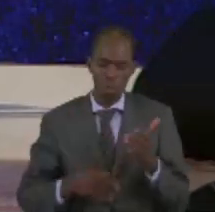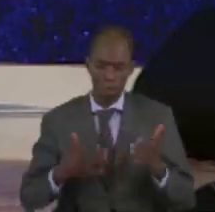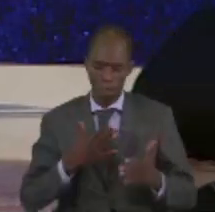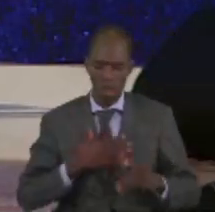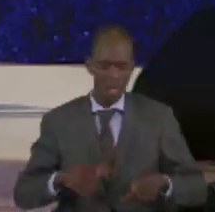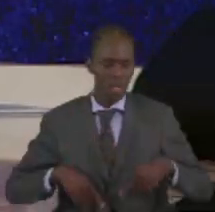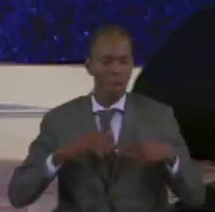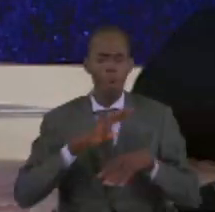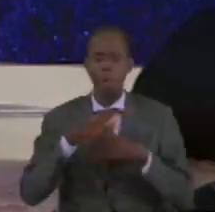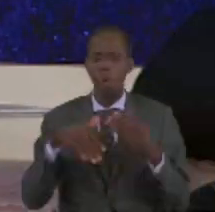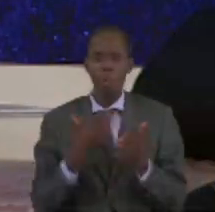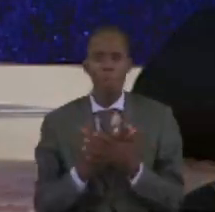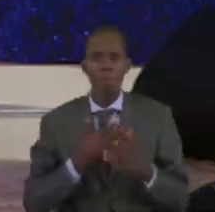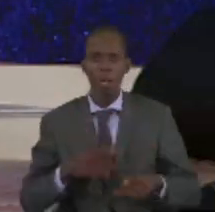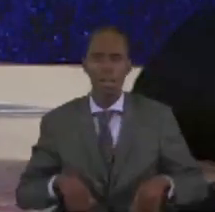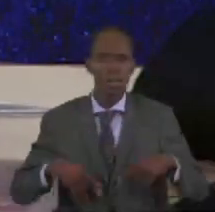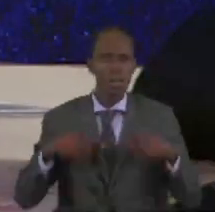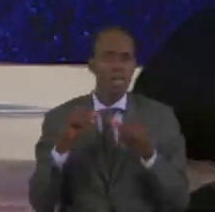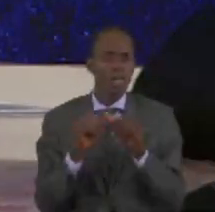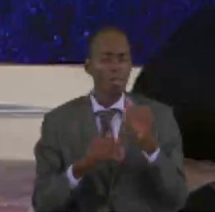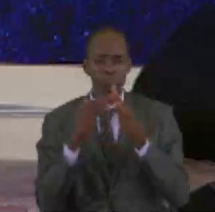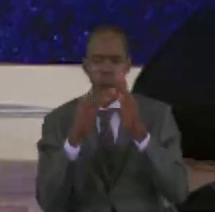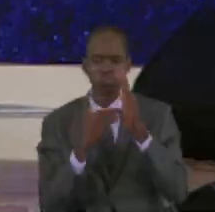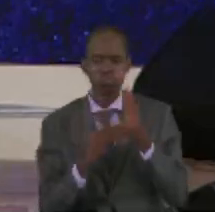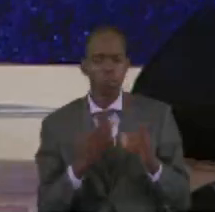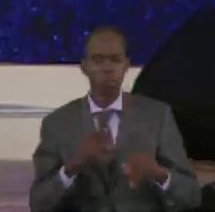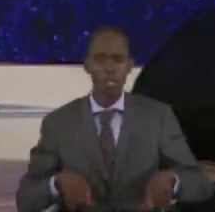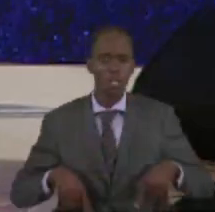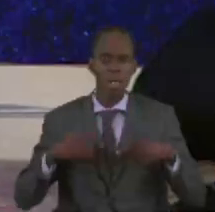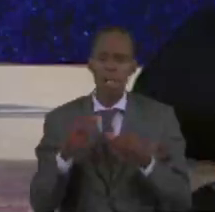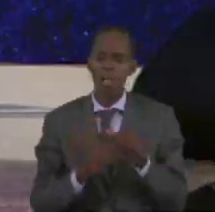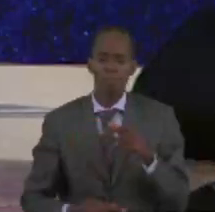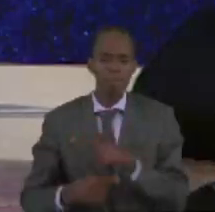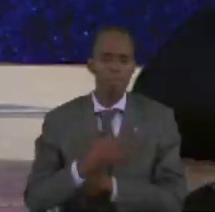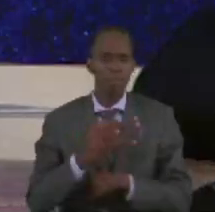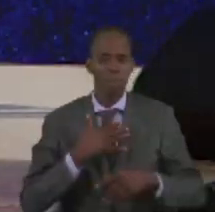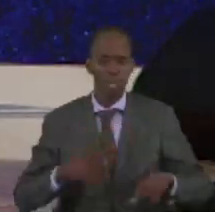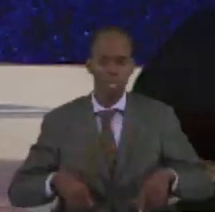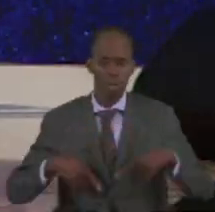toi-même. Voici ce que je veux. Toute ma vie, les détails de ma vie,